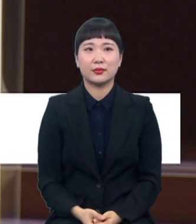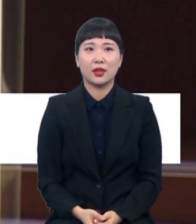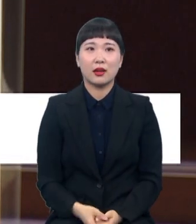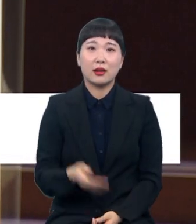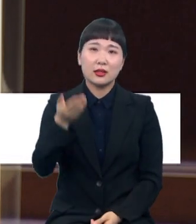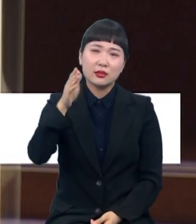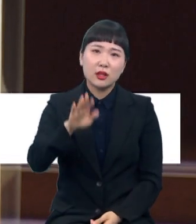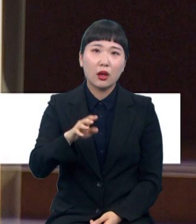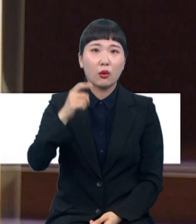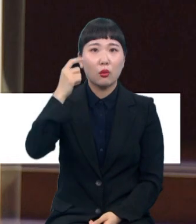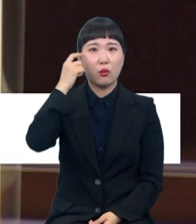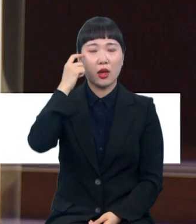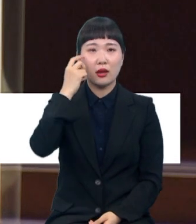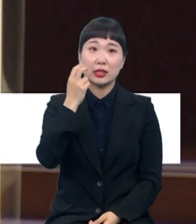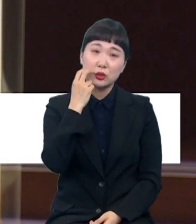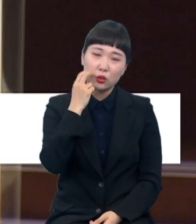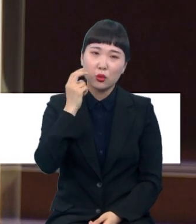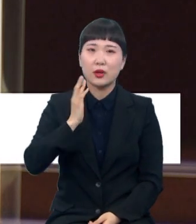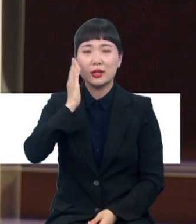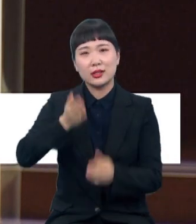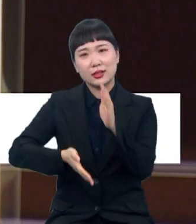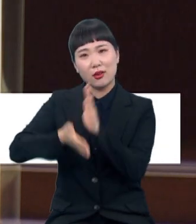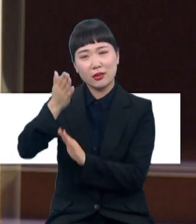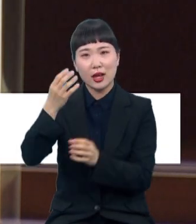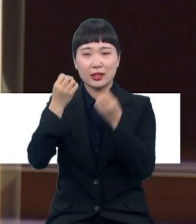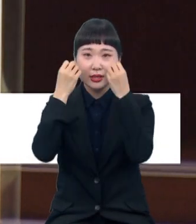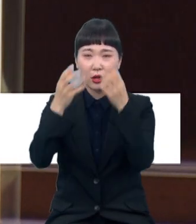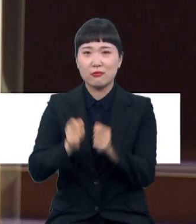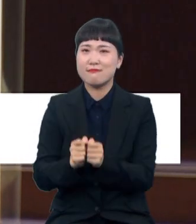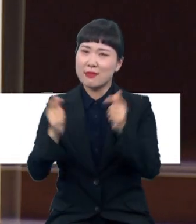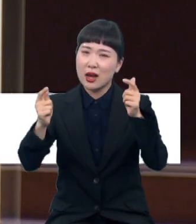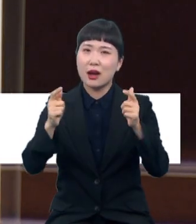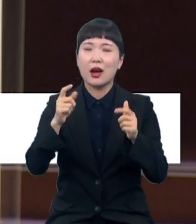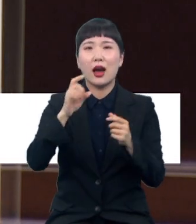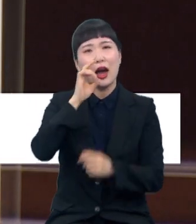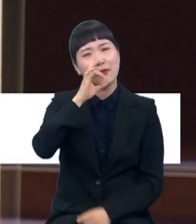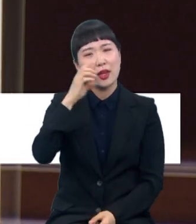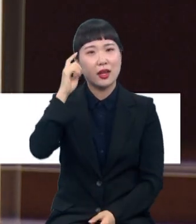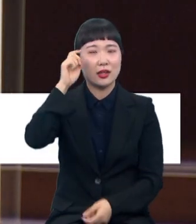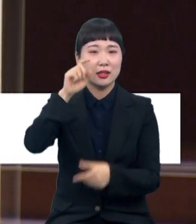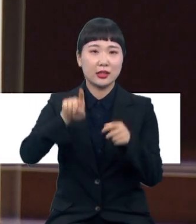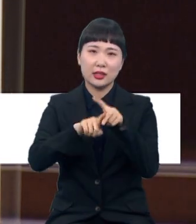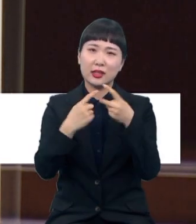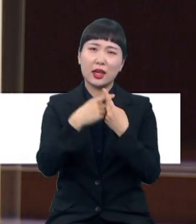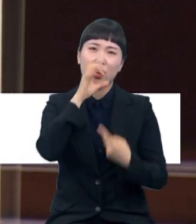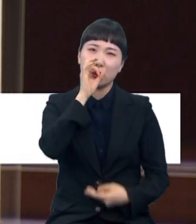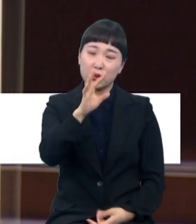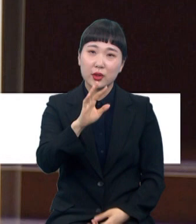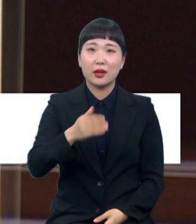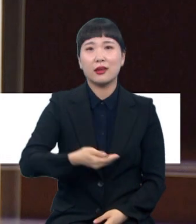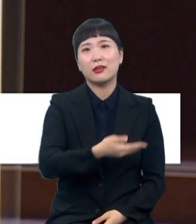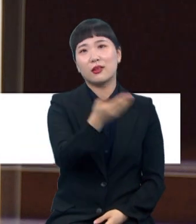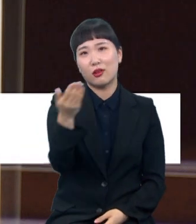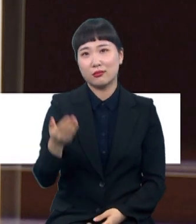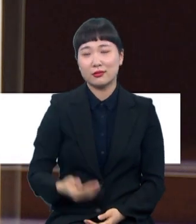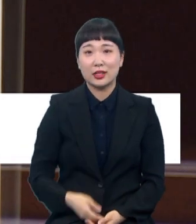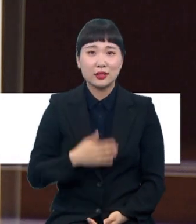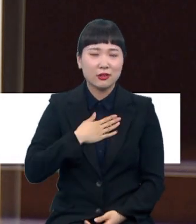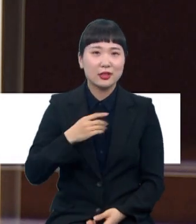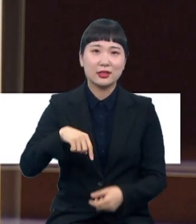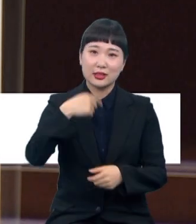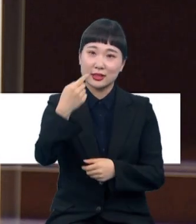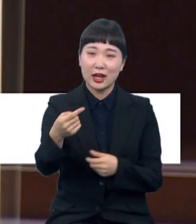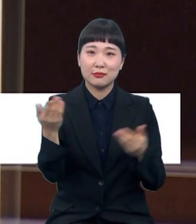그런데도 왜 송도 청라 소각장 증설이 안 된다고 하는지 저는 이해할 수가 없습니다. 시의원 여러분, 저는 다음